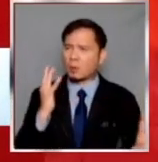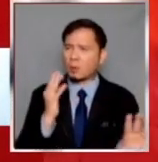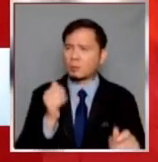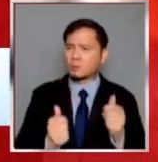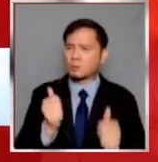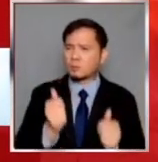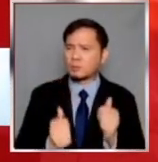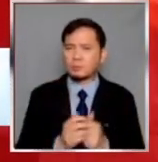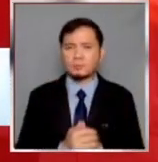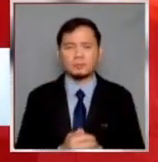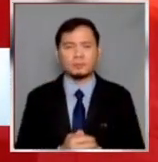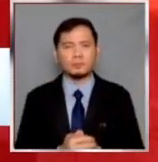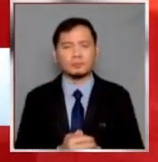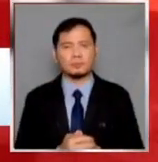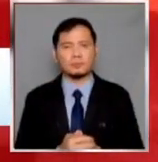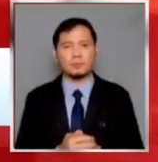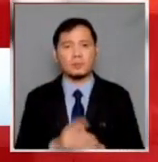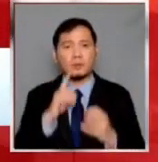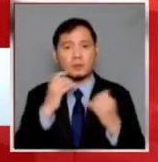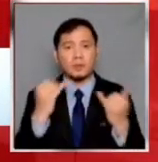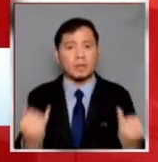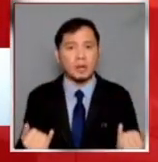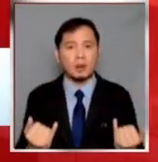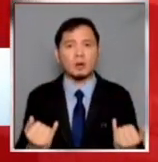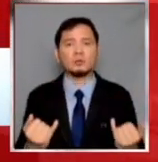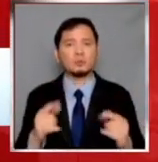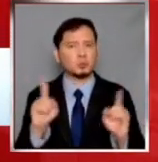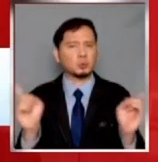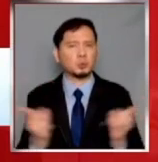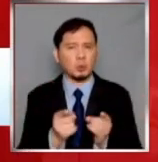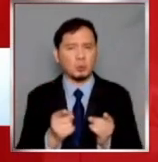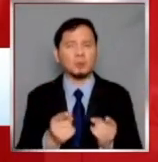medyo paunti pa ang mga botante. Pero ngayon,